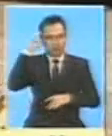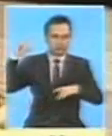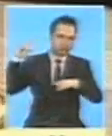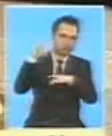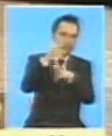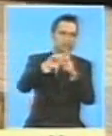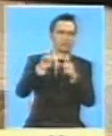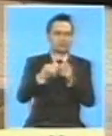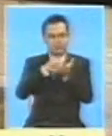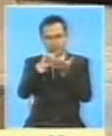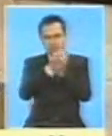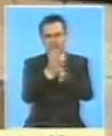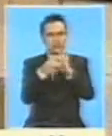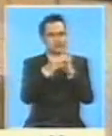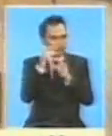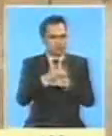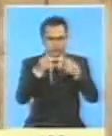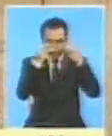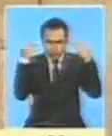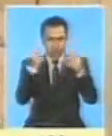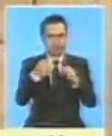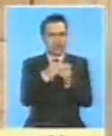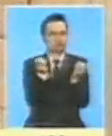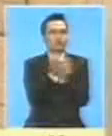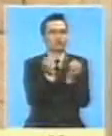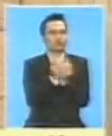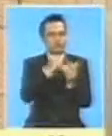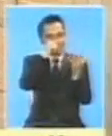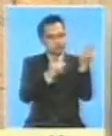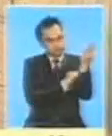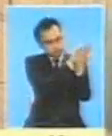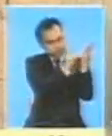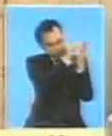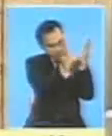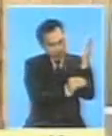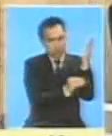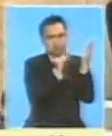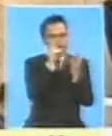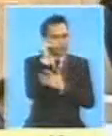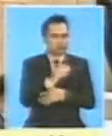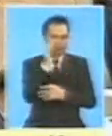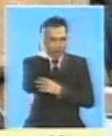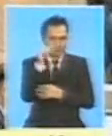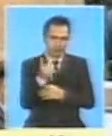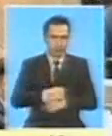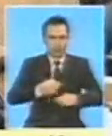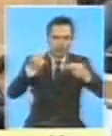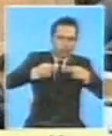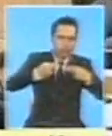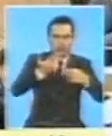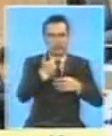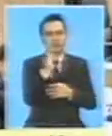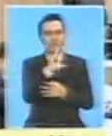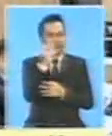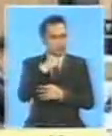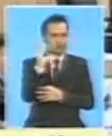นะครับการแก้ไขปัญหาอาชญากรรมข้ามชาติการสร้างความไว้วางใจกับประเทศเพื่อนบ้านว่าเราจะลบกันไปอีกหรือเปล่านะจะลบกันไปทำไมเดี๋ยววัน